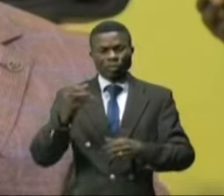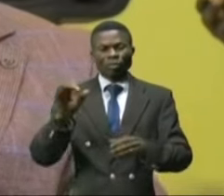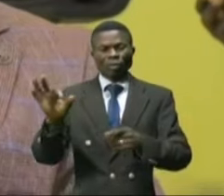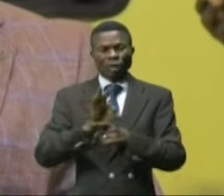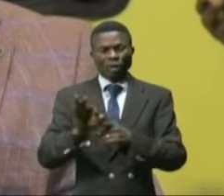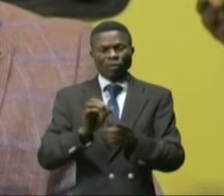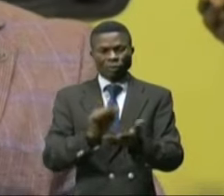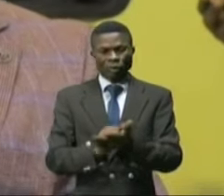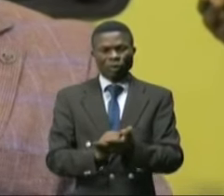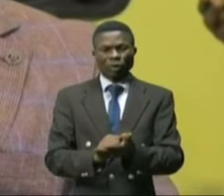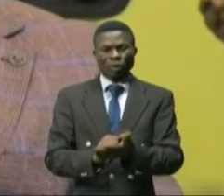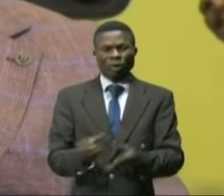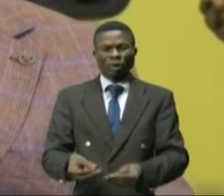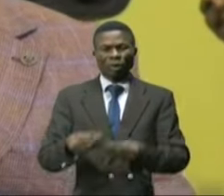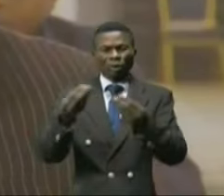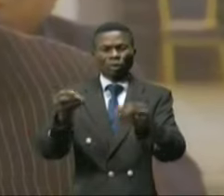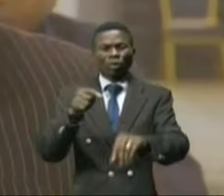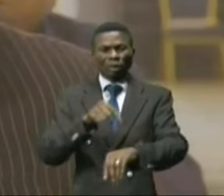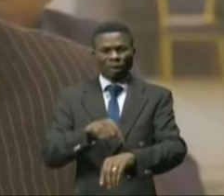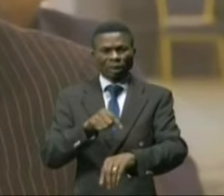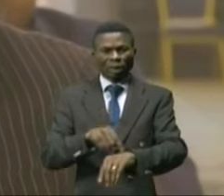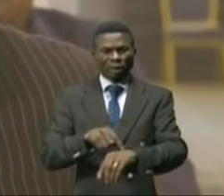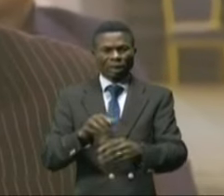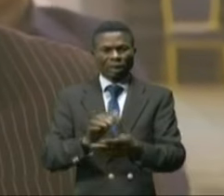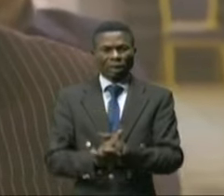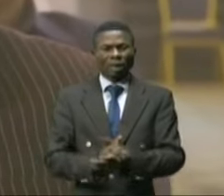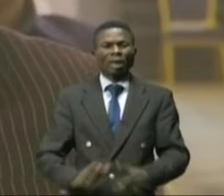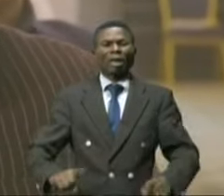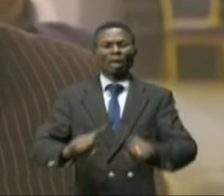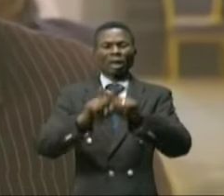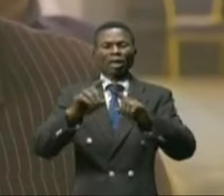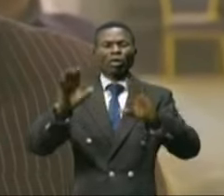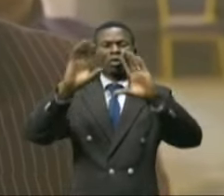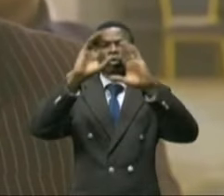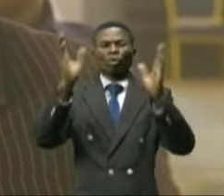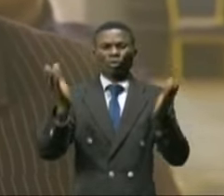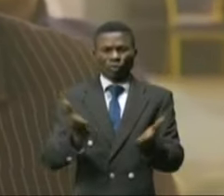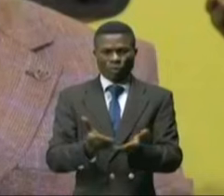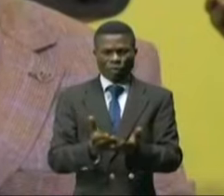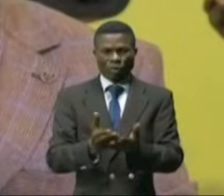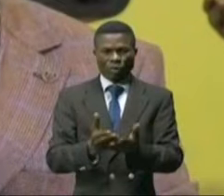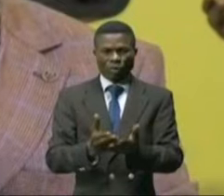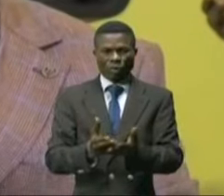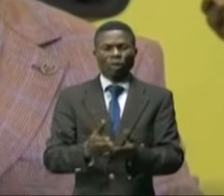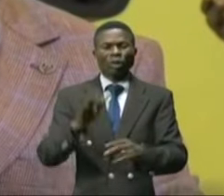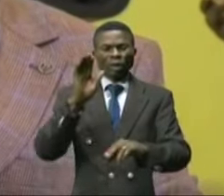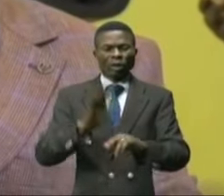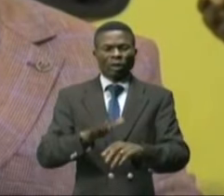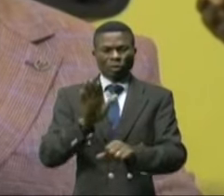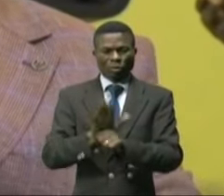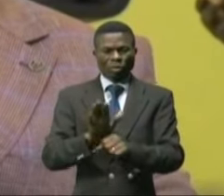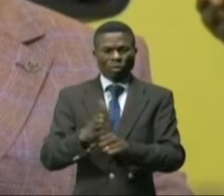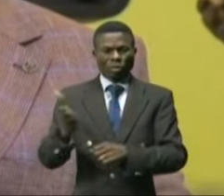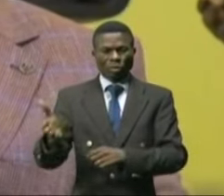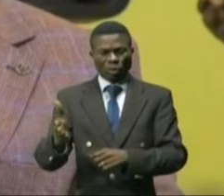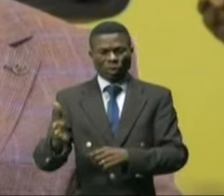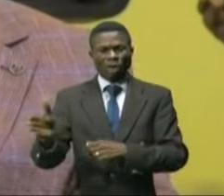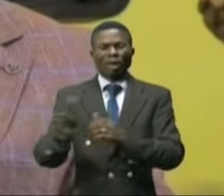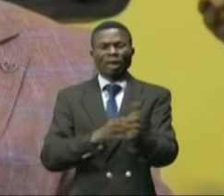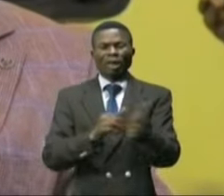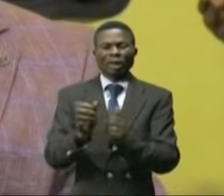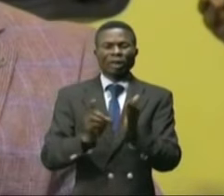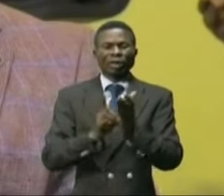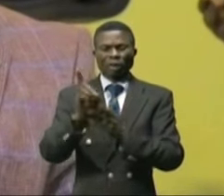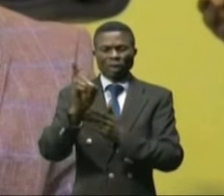nommé au moment où les conflits communautaires prennent une ligne inquiétante pour la